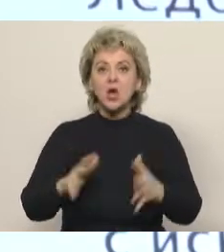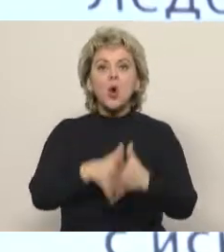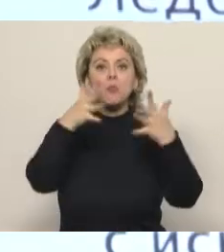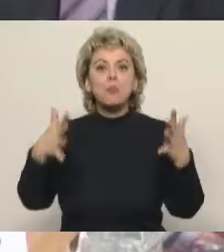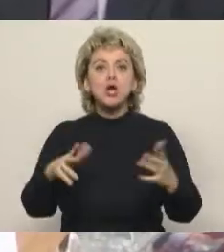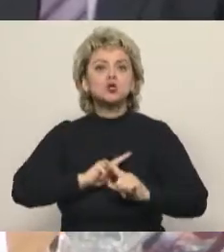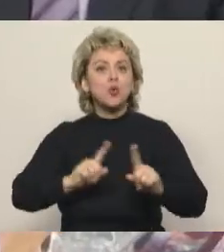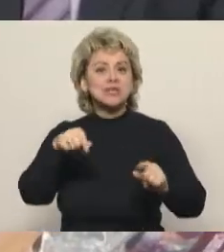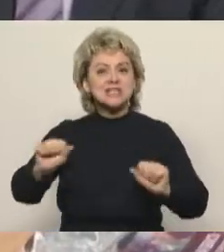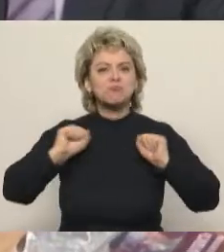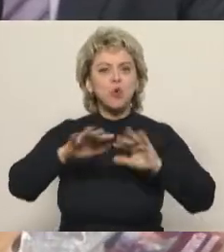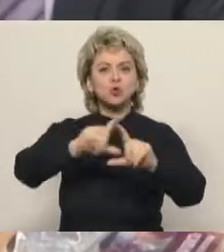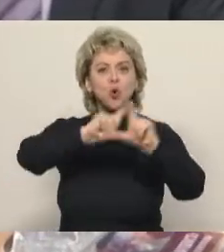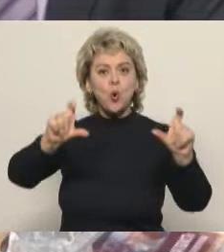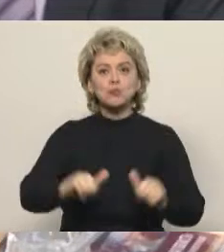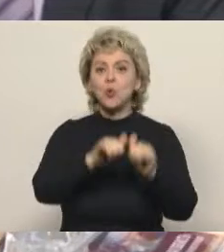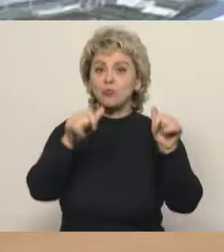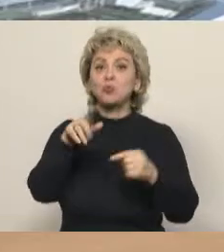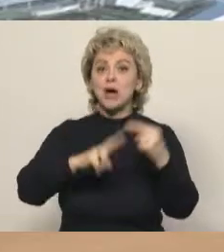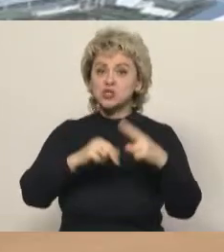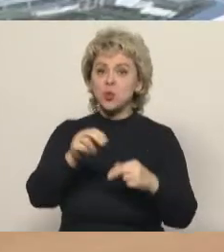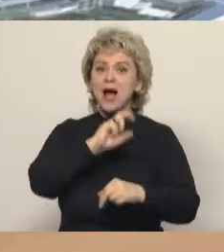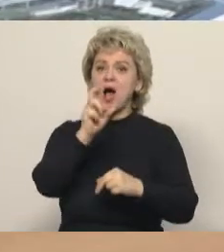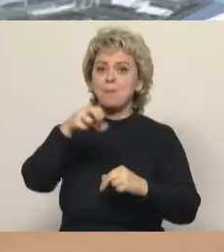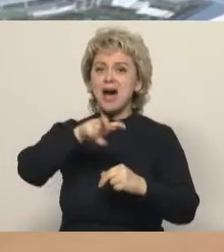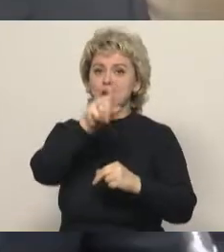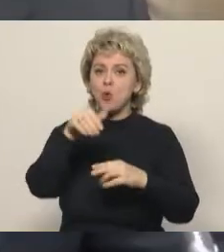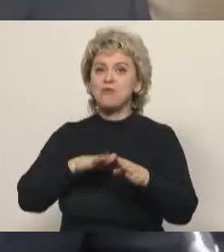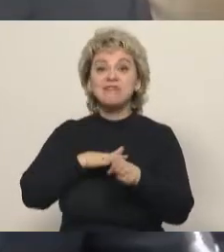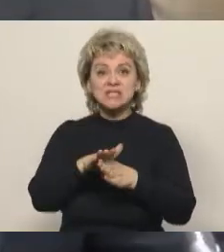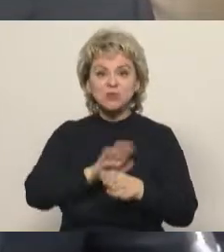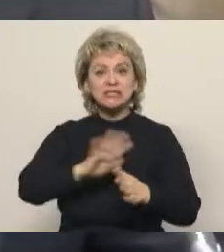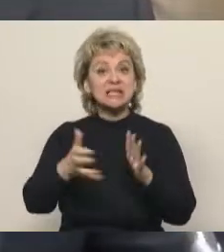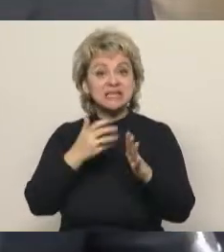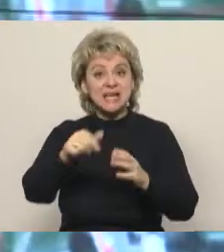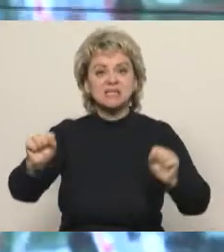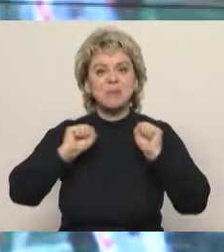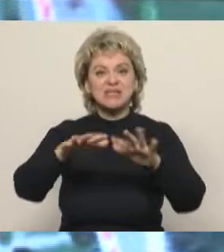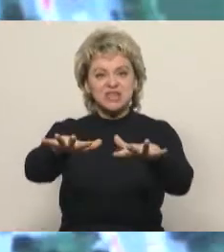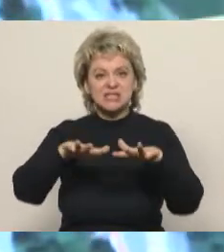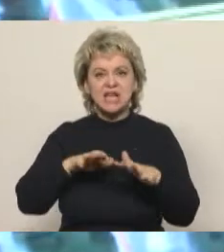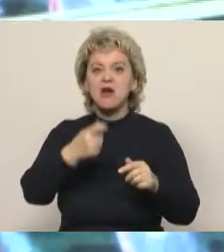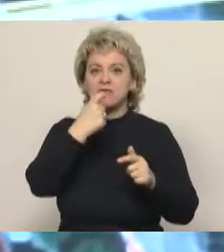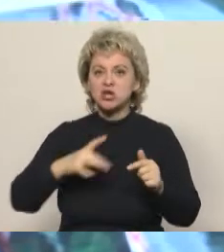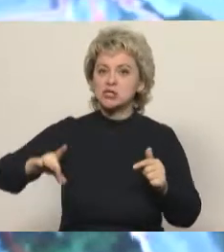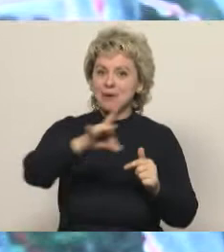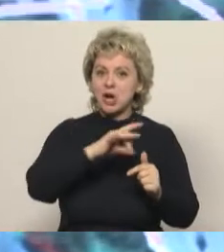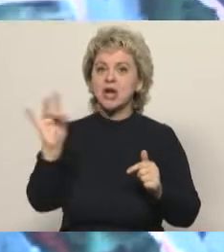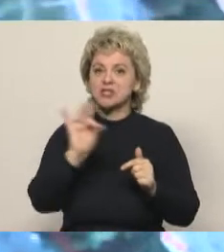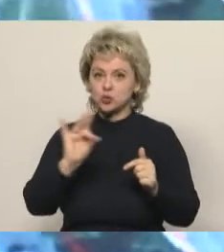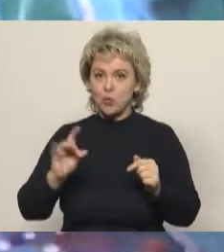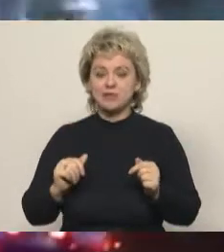Большой универсальный спорткомплекс вырастет на Комарова. Он должен восполнить явный недостаток спортивных залов в Ворошиловском районе